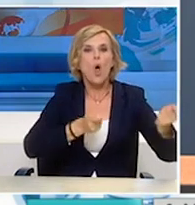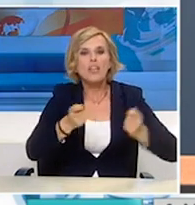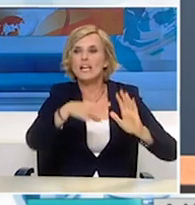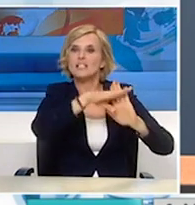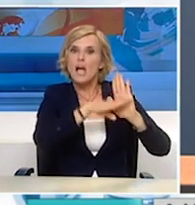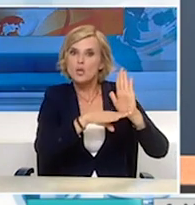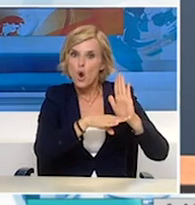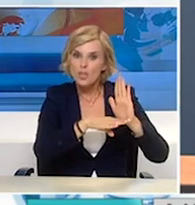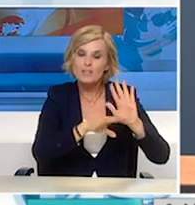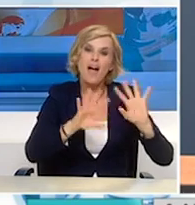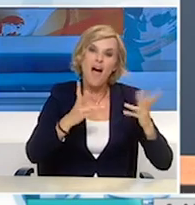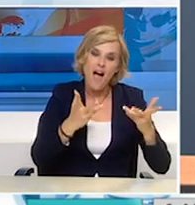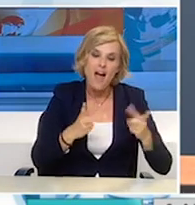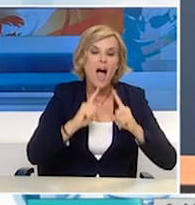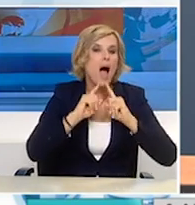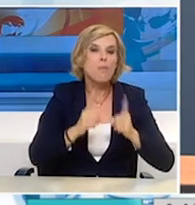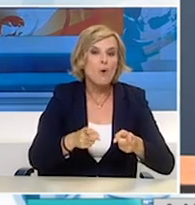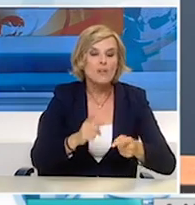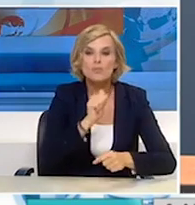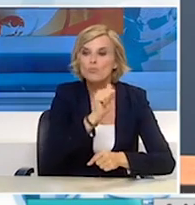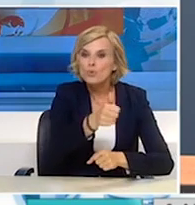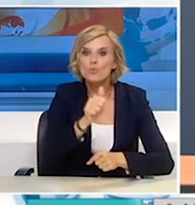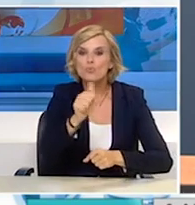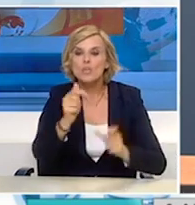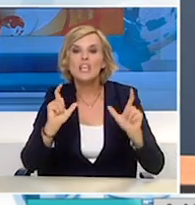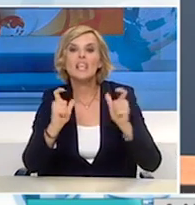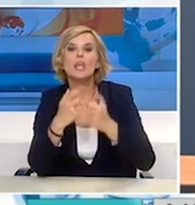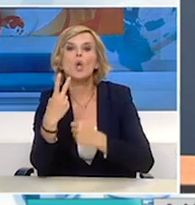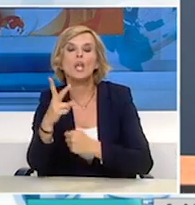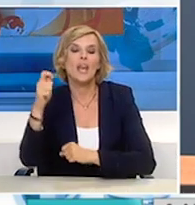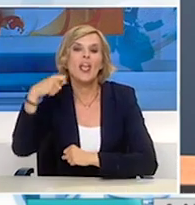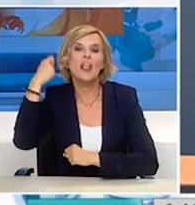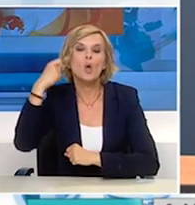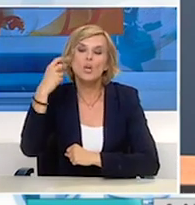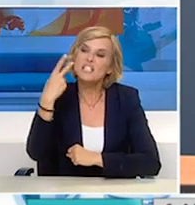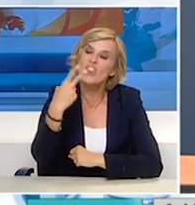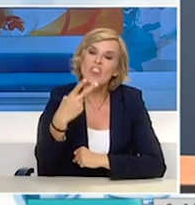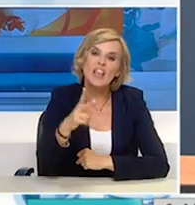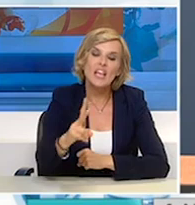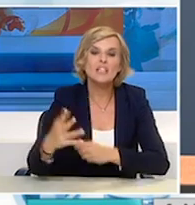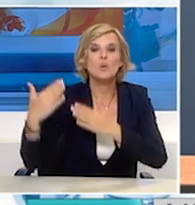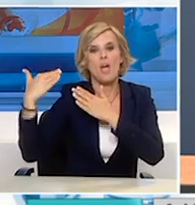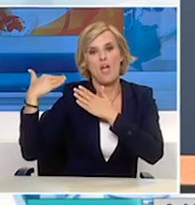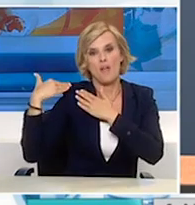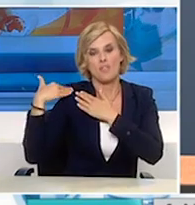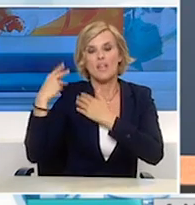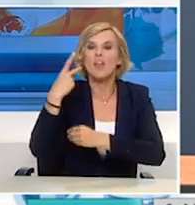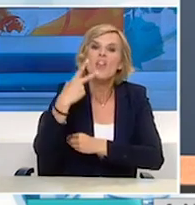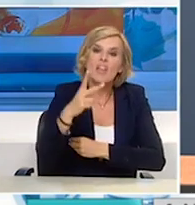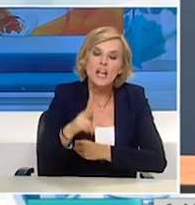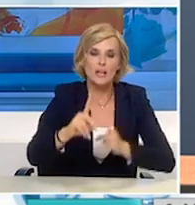πολιτεία, την καλύτερη απόφαση για τα παιδιά τους θα την πάρουν στο οικογενειακό περιβάλλον οι δικοί τους άνθρωποι, οι οικοί, με